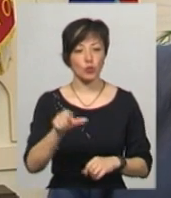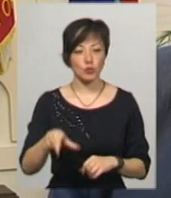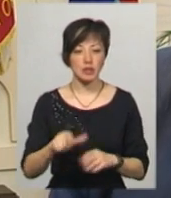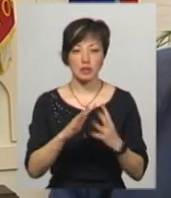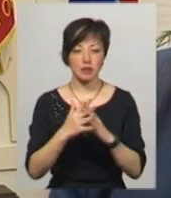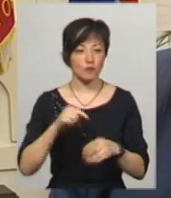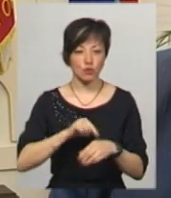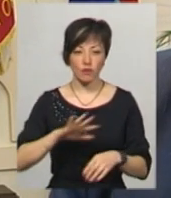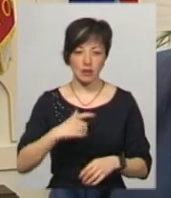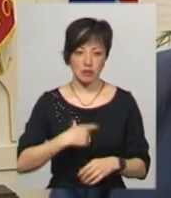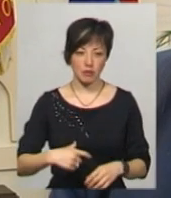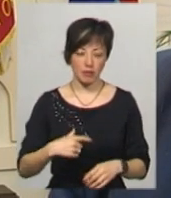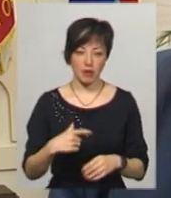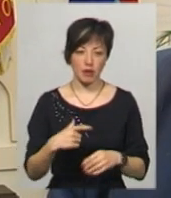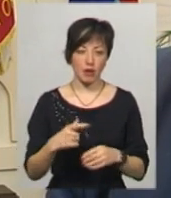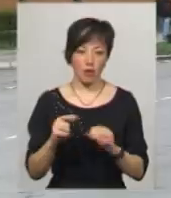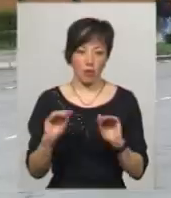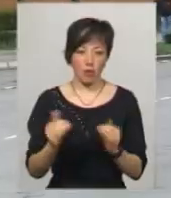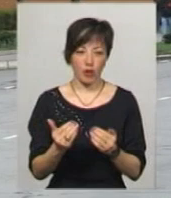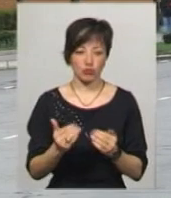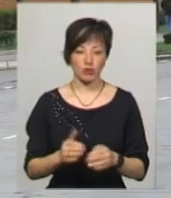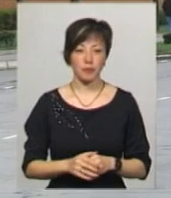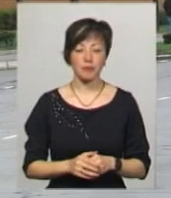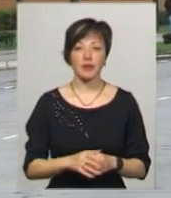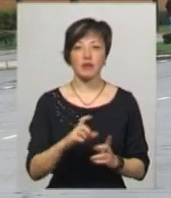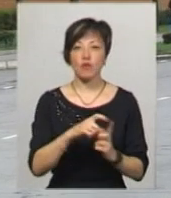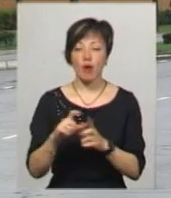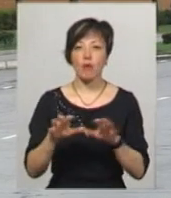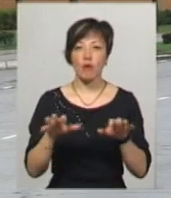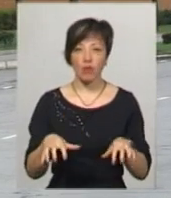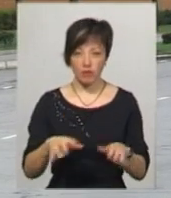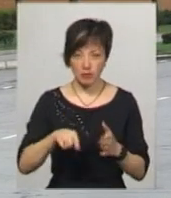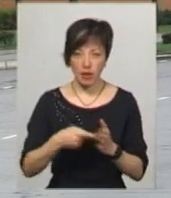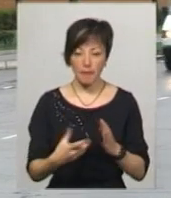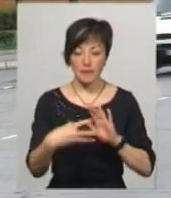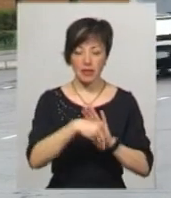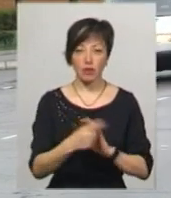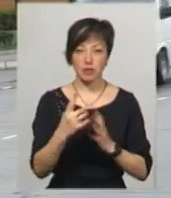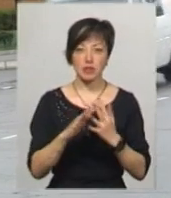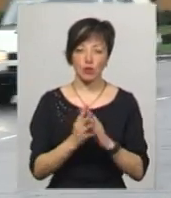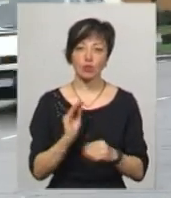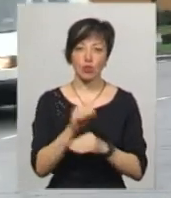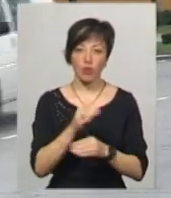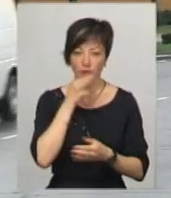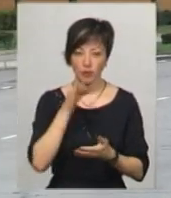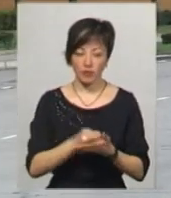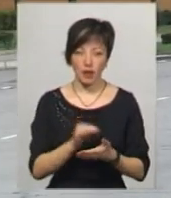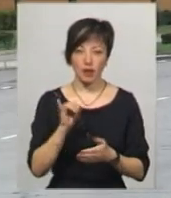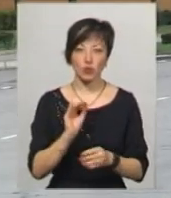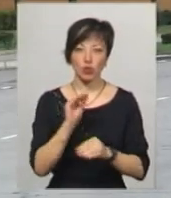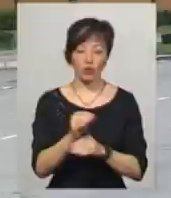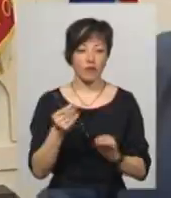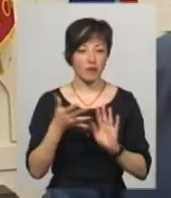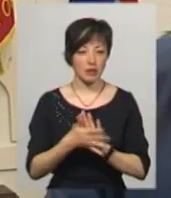сіл не чувствували себе нічим обмеженими. За словами Василя Сидора, приєднати ще одне село – це додаткова відповідальність і